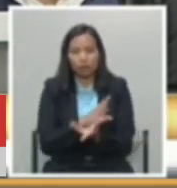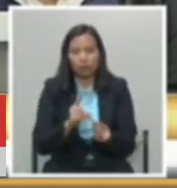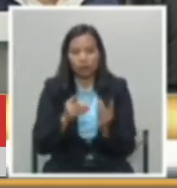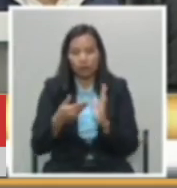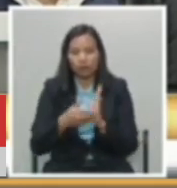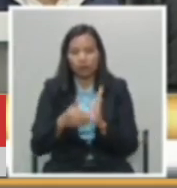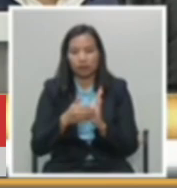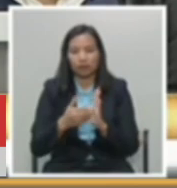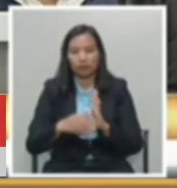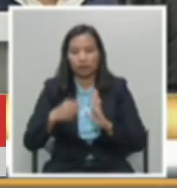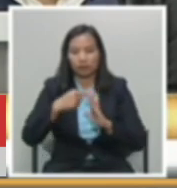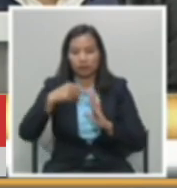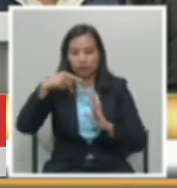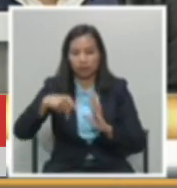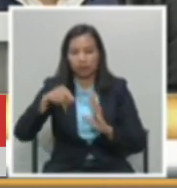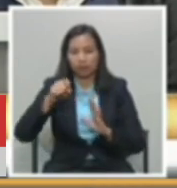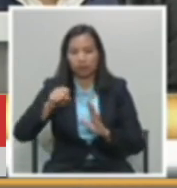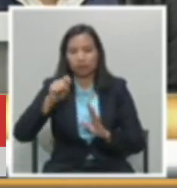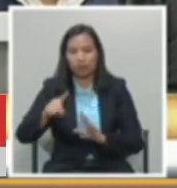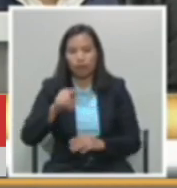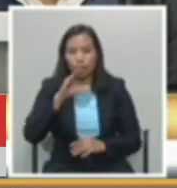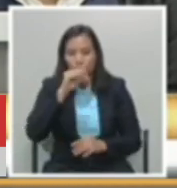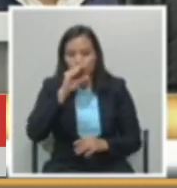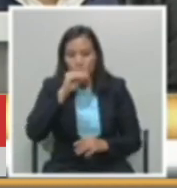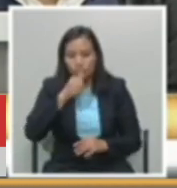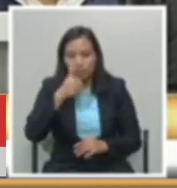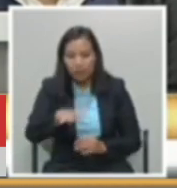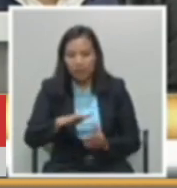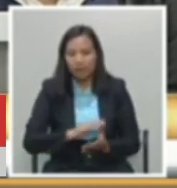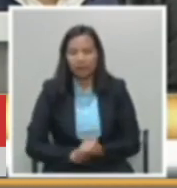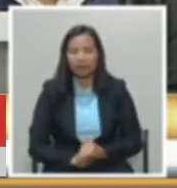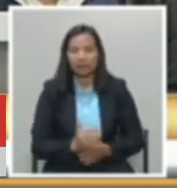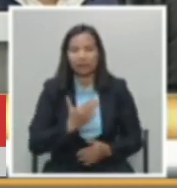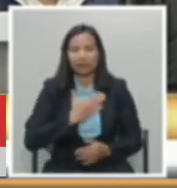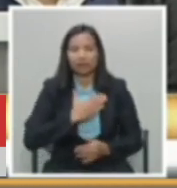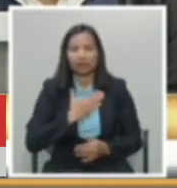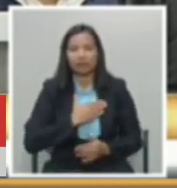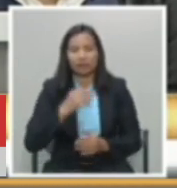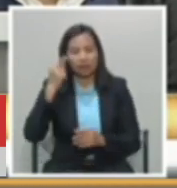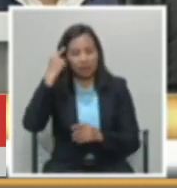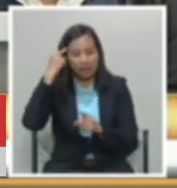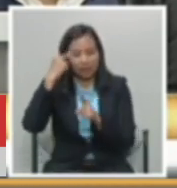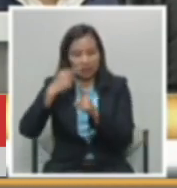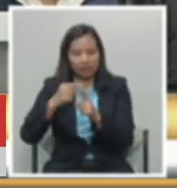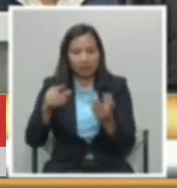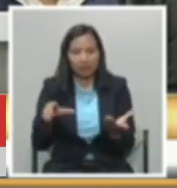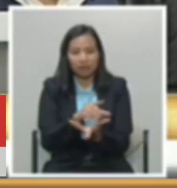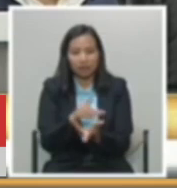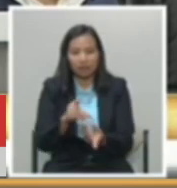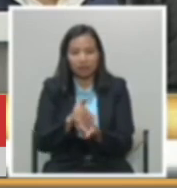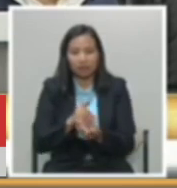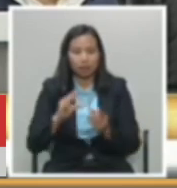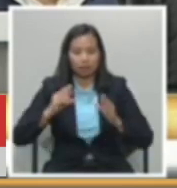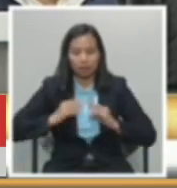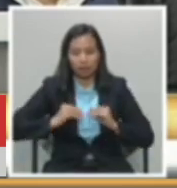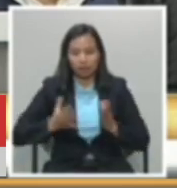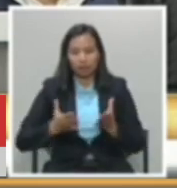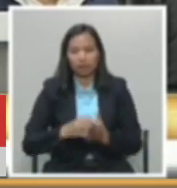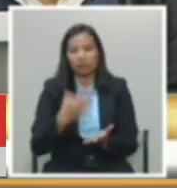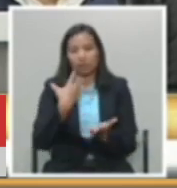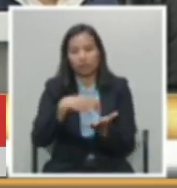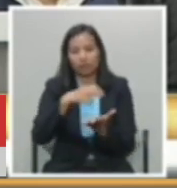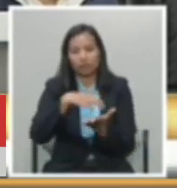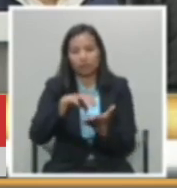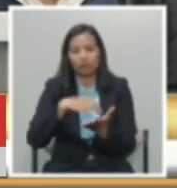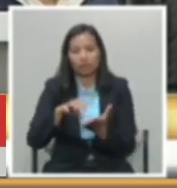พศนี่เป็นเรื่องลึกลับเป็นเรื่องที่จะพูดไม่ได้แล้วทัศนคติของคนในสังคมยังไม่ยอมรับในเรื่องของ